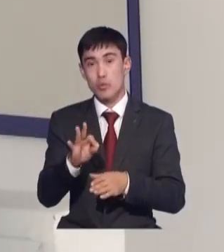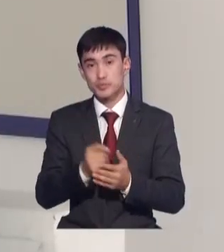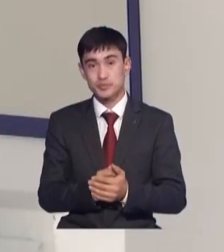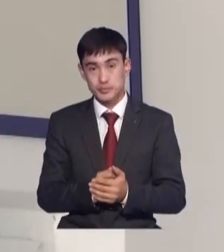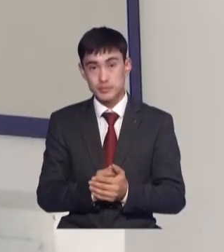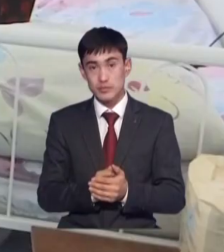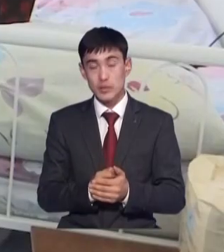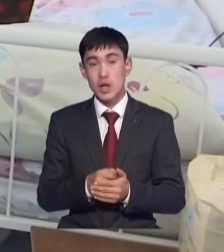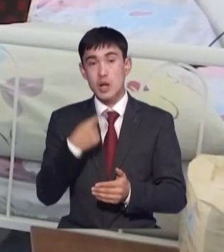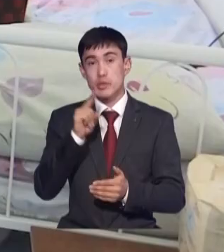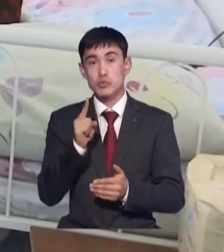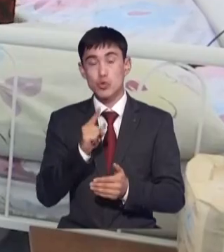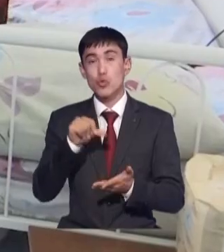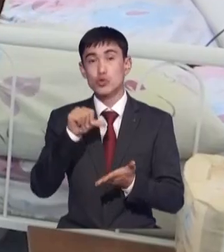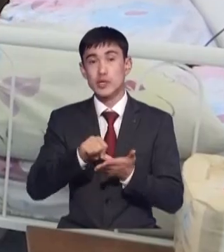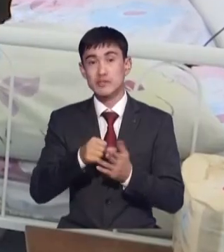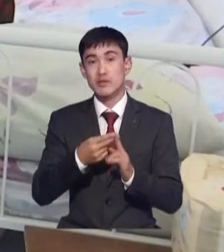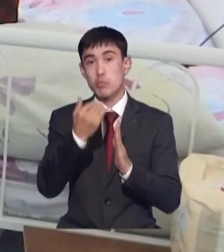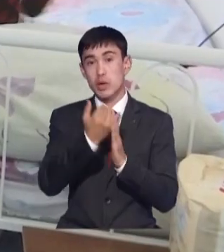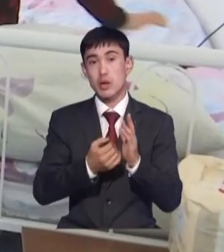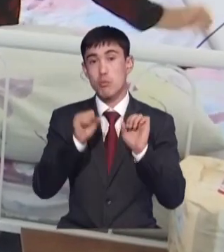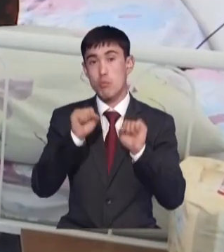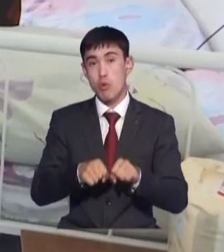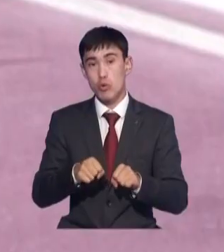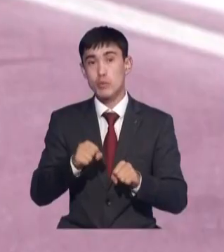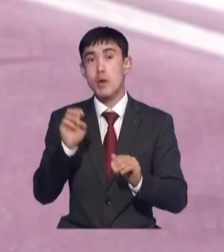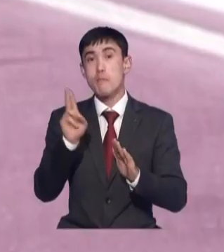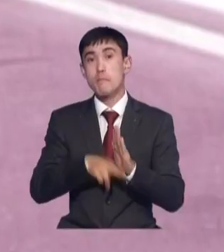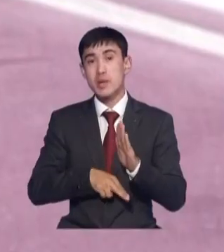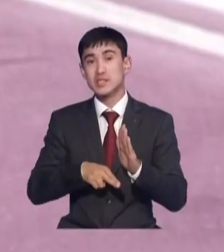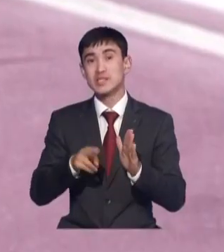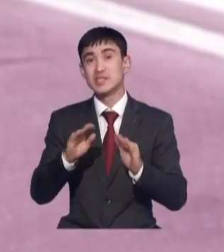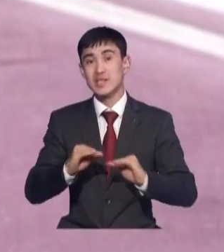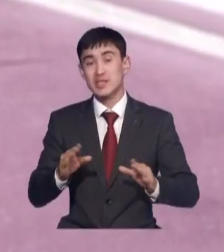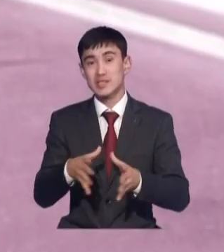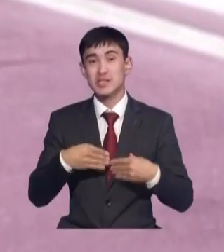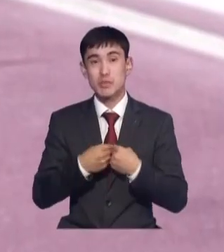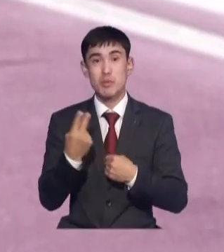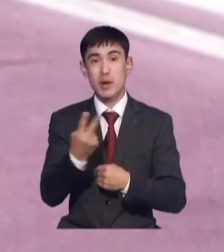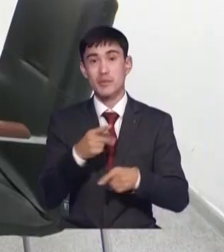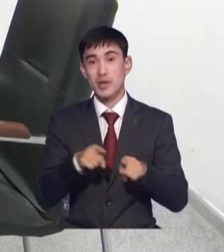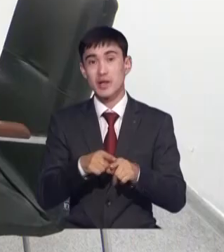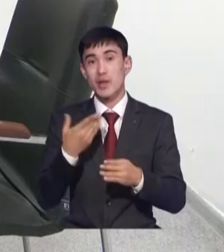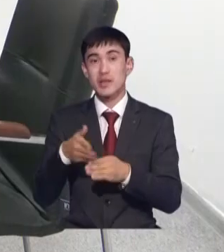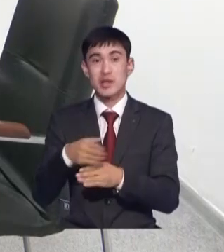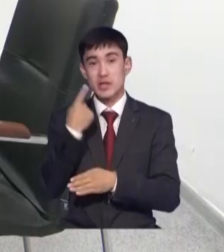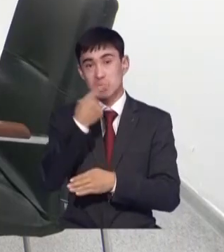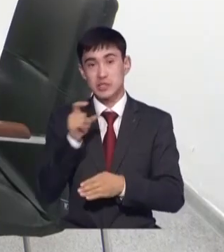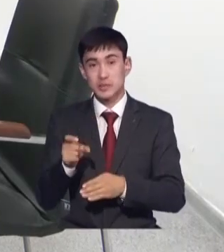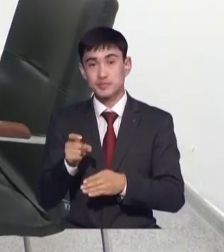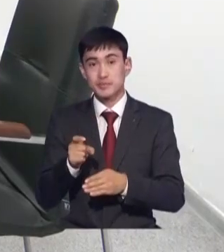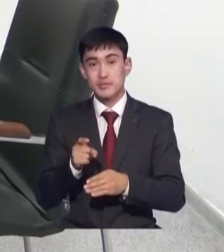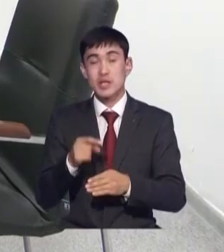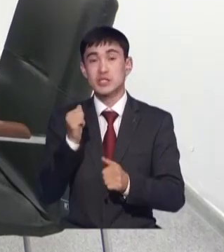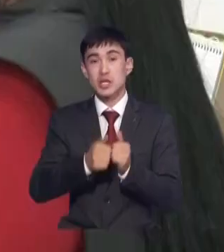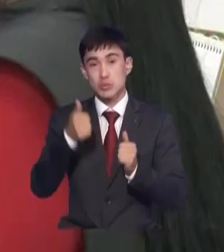экстракорпорального оплодотворения. Стоит отметить, что участвовать в программе могут как бездетные семейные пары, так и отдельные лица. Кроме того,